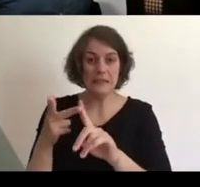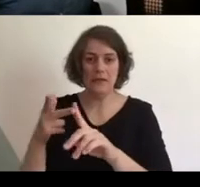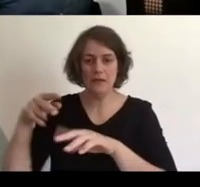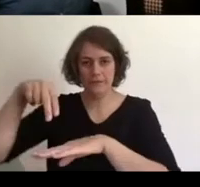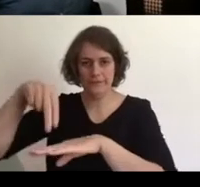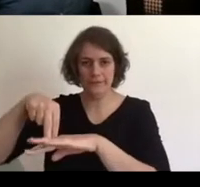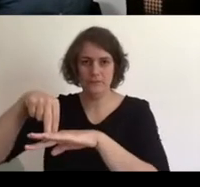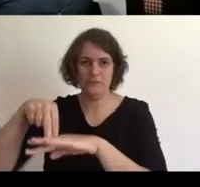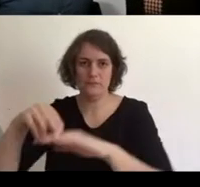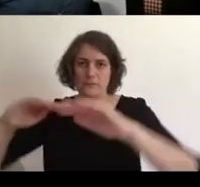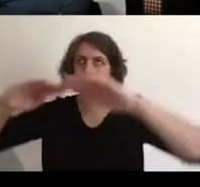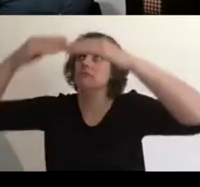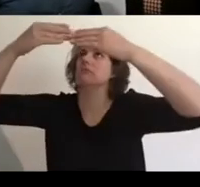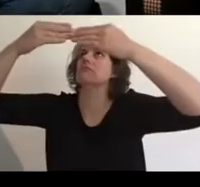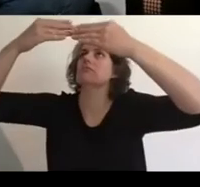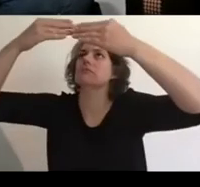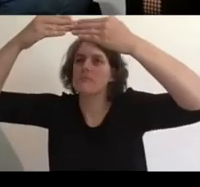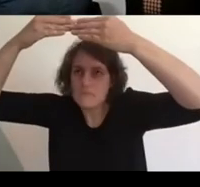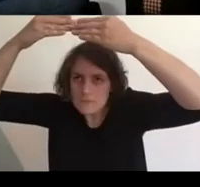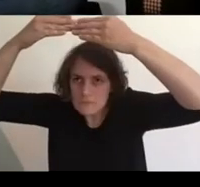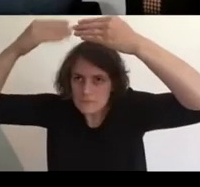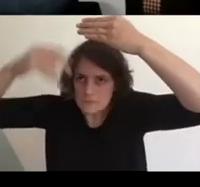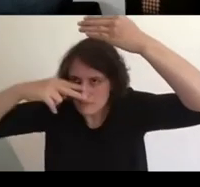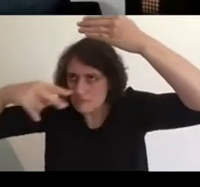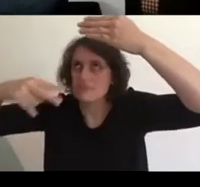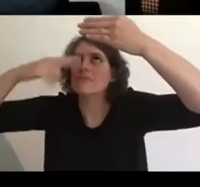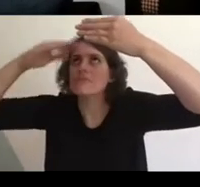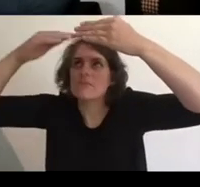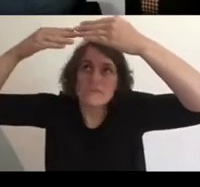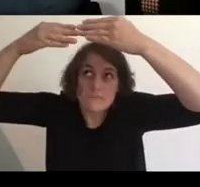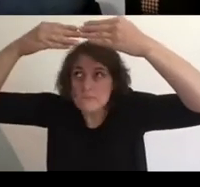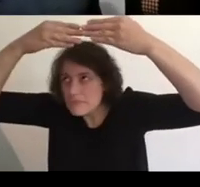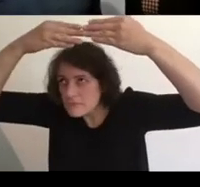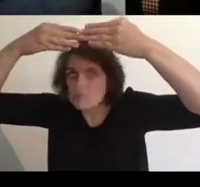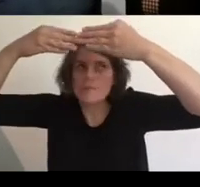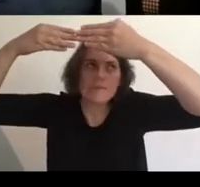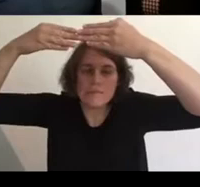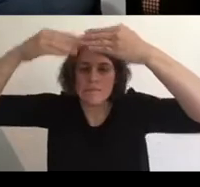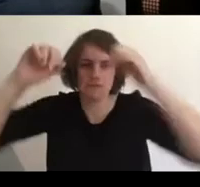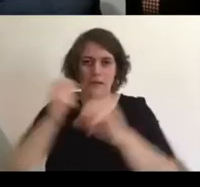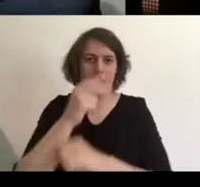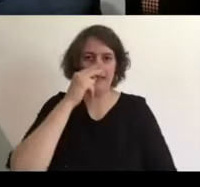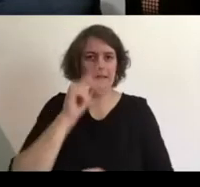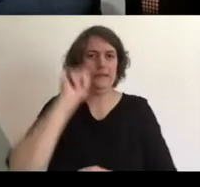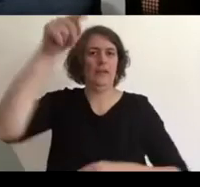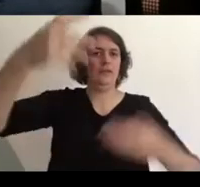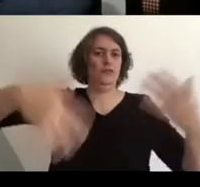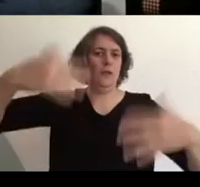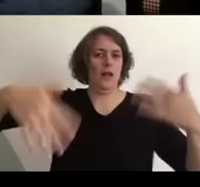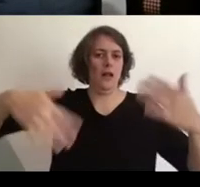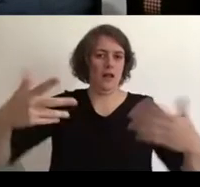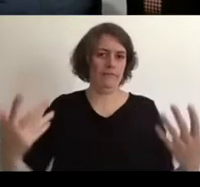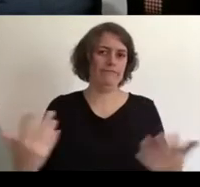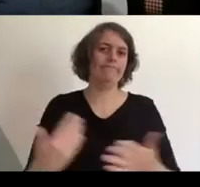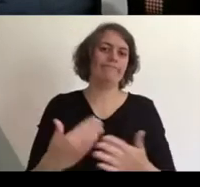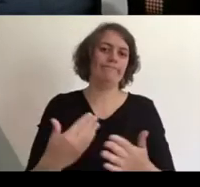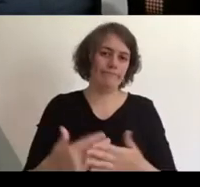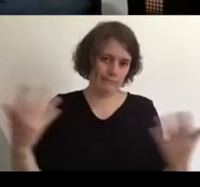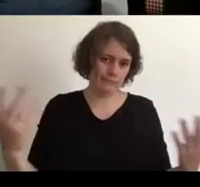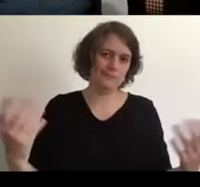dritte Person ist eine recht kleine Person, steht zwar genauso wie die anderen auf einer Kiste, kann aber nicht über die Hecke